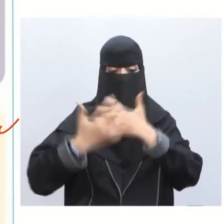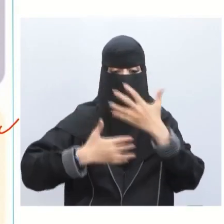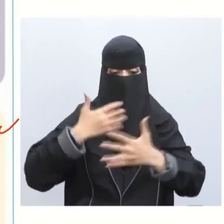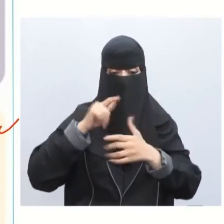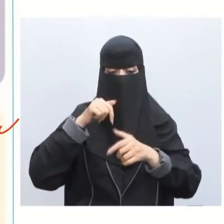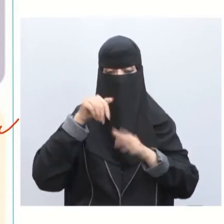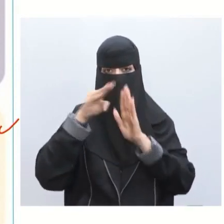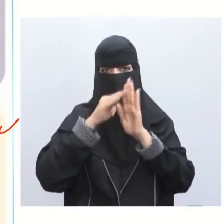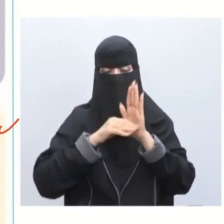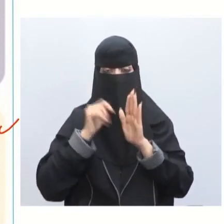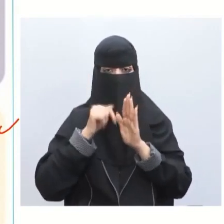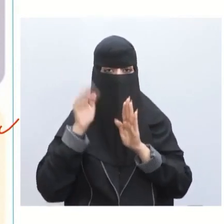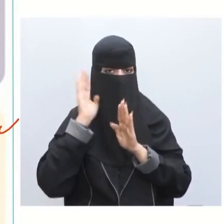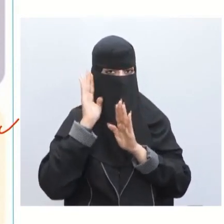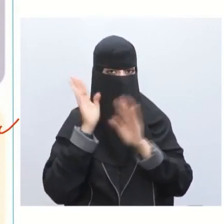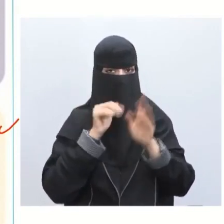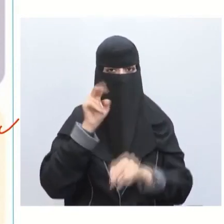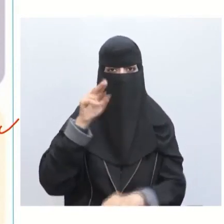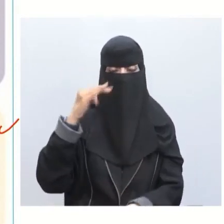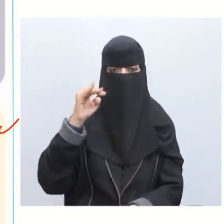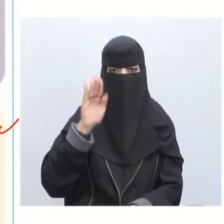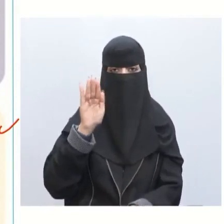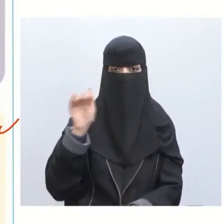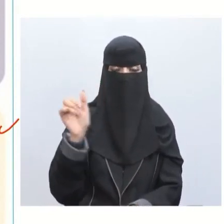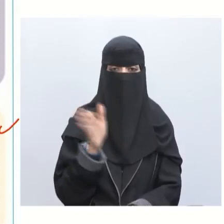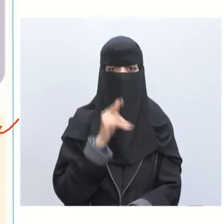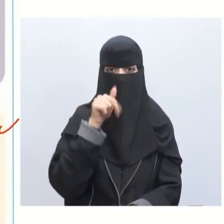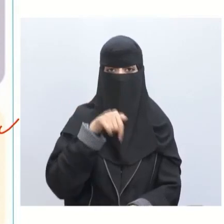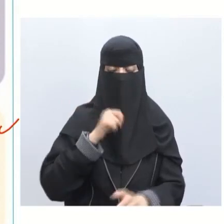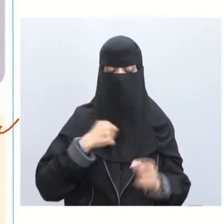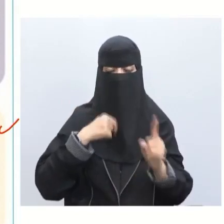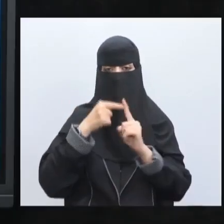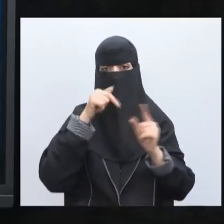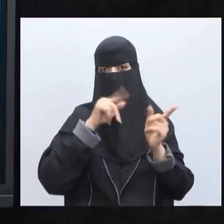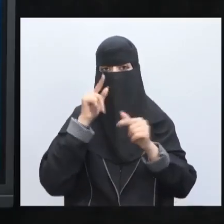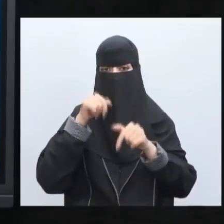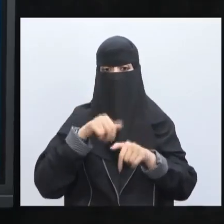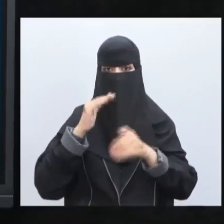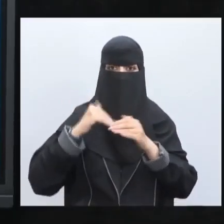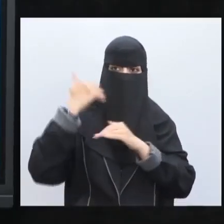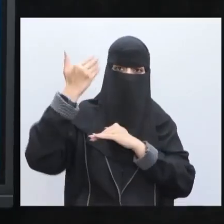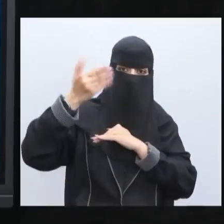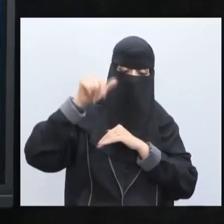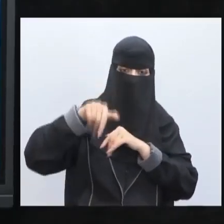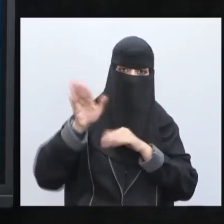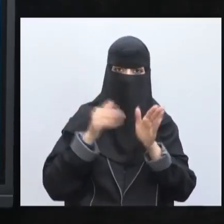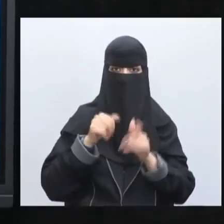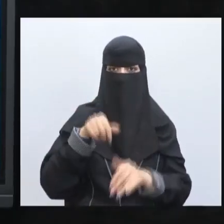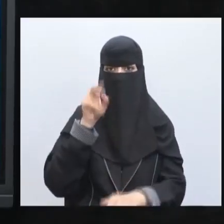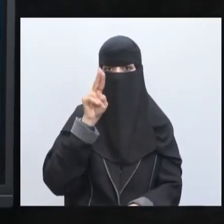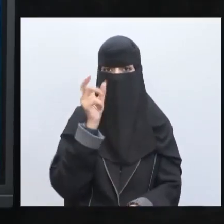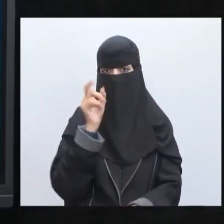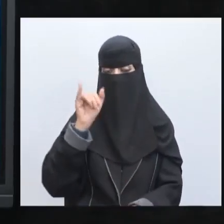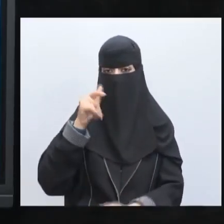متحركه وبرامج تجسس هذه الوافع الخارجيه للتنمر